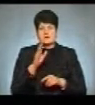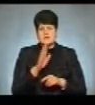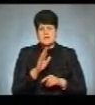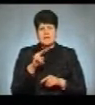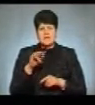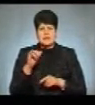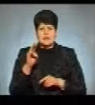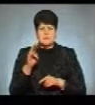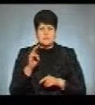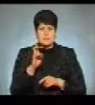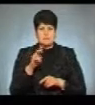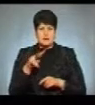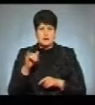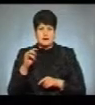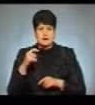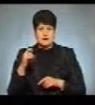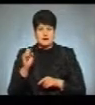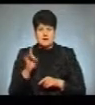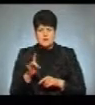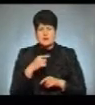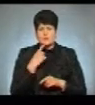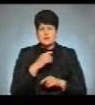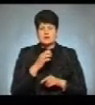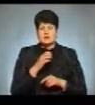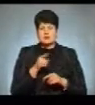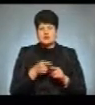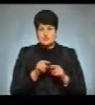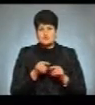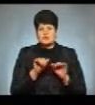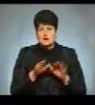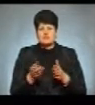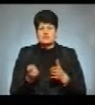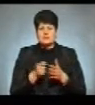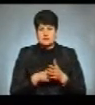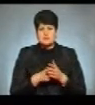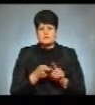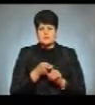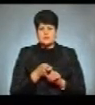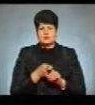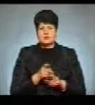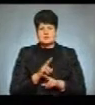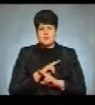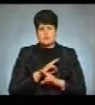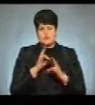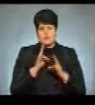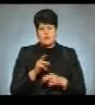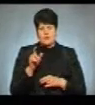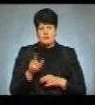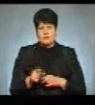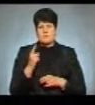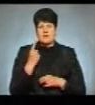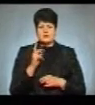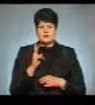За словами речника Нацполіції області Сергія Крети, цю справу закриють у зв'язку зі смертю травмованого. 1 квітня